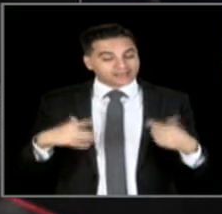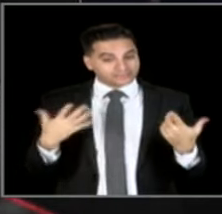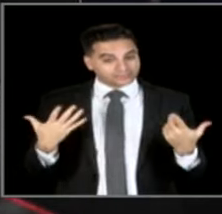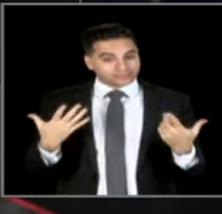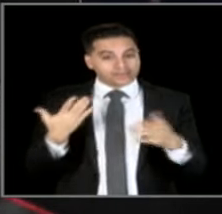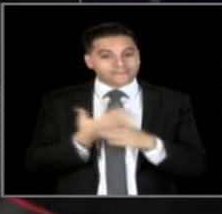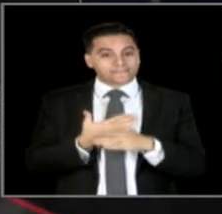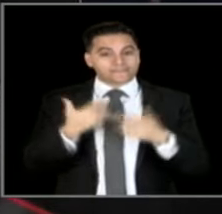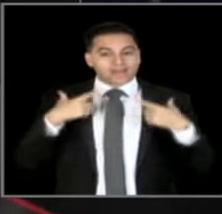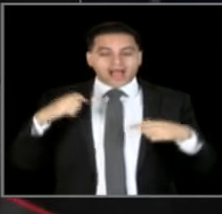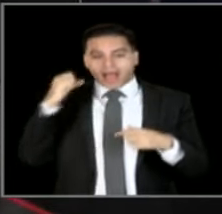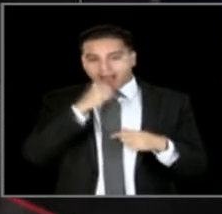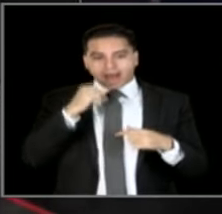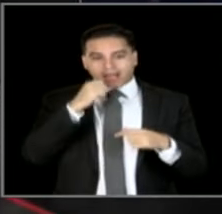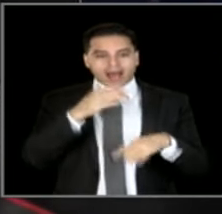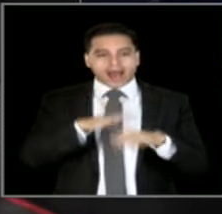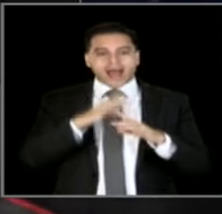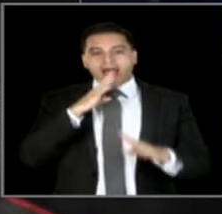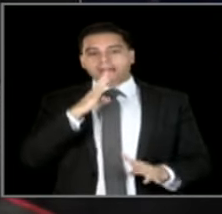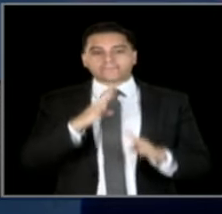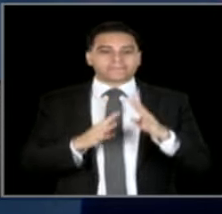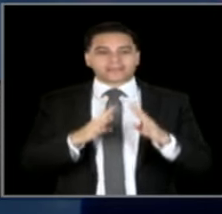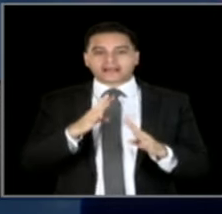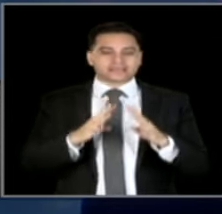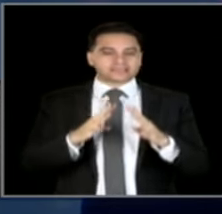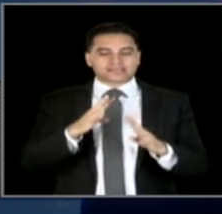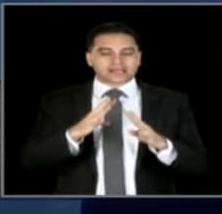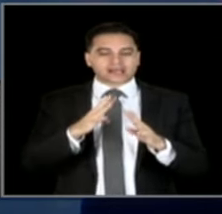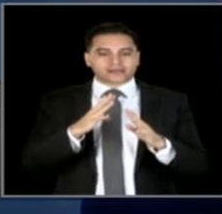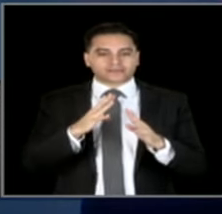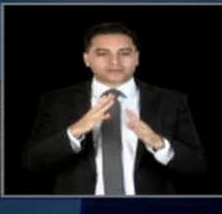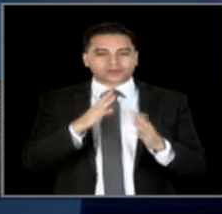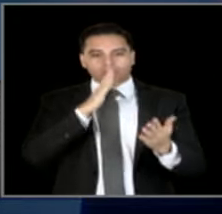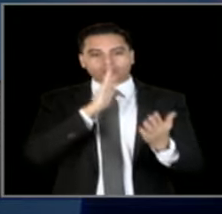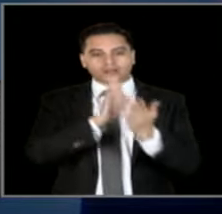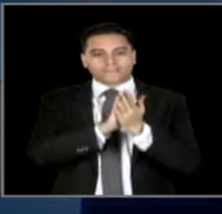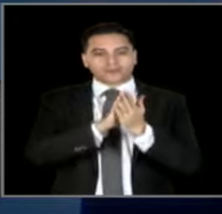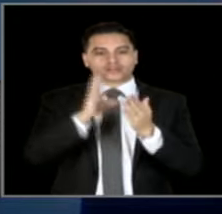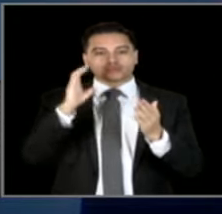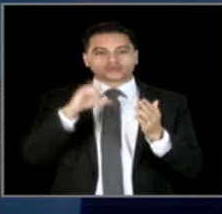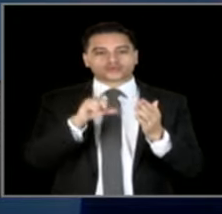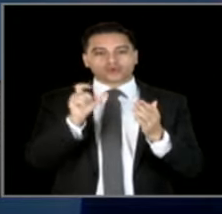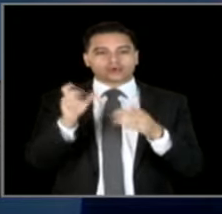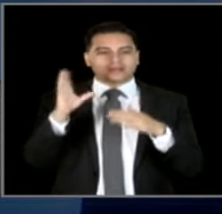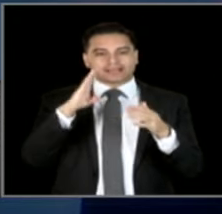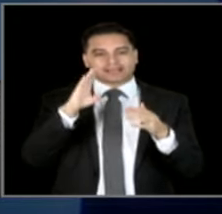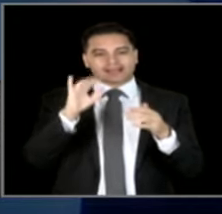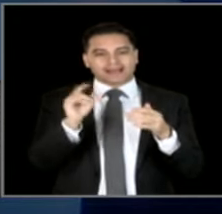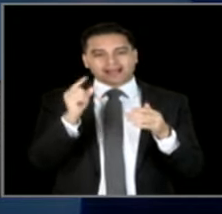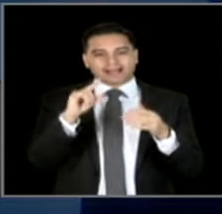كانت لابساه وهي بتغني هابي بيرثدي أمام جون كينيدي.